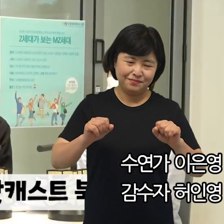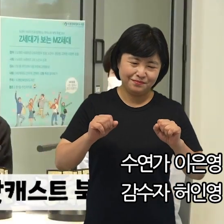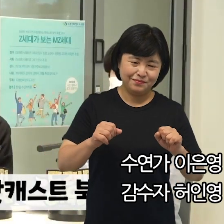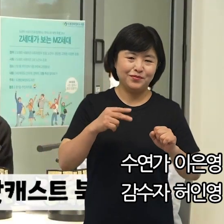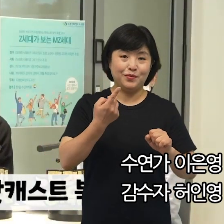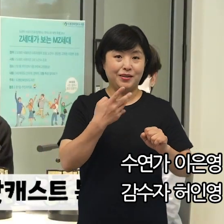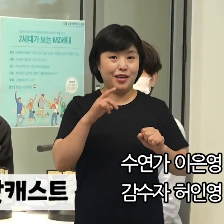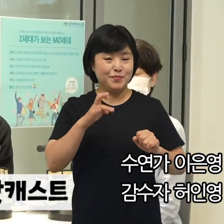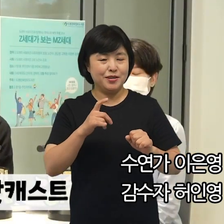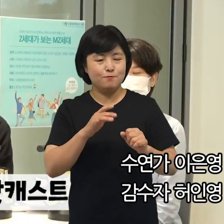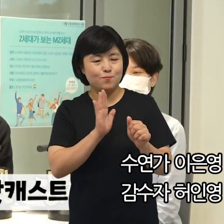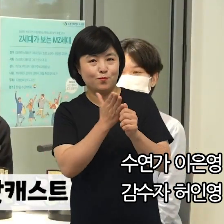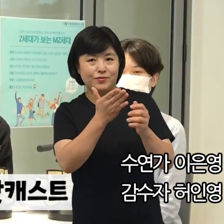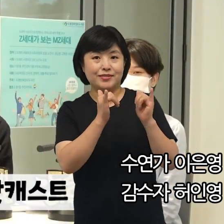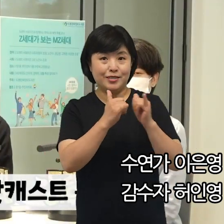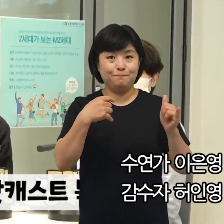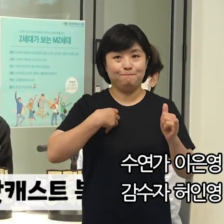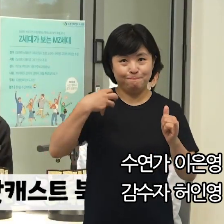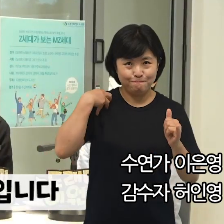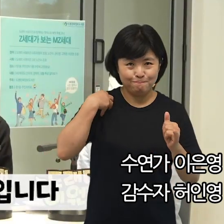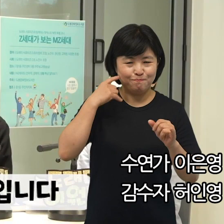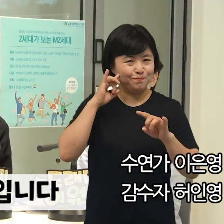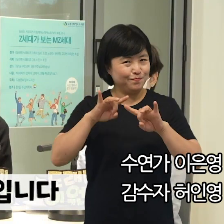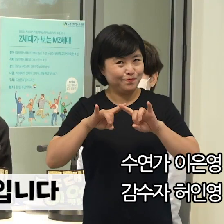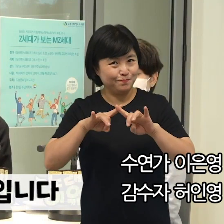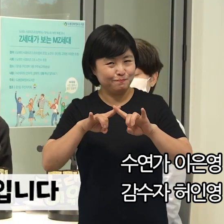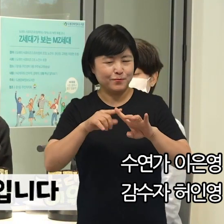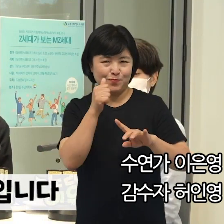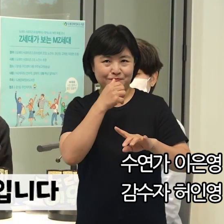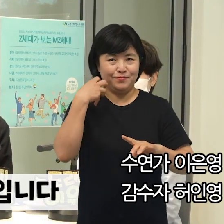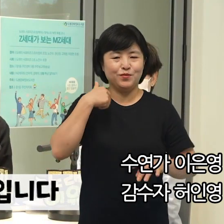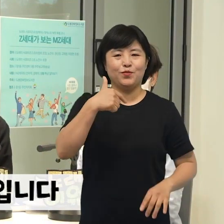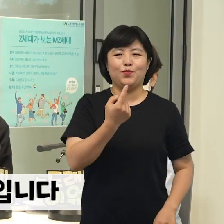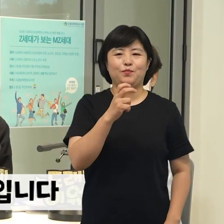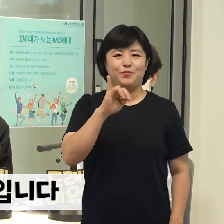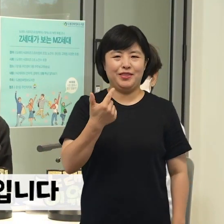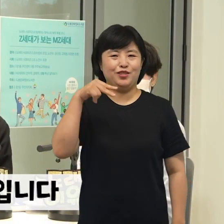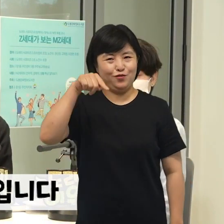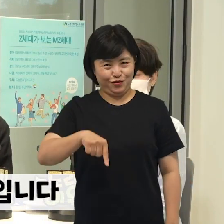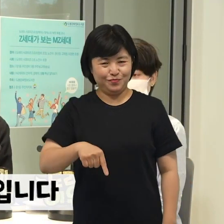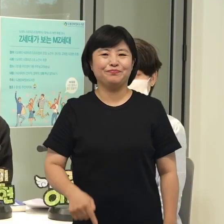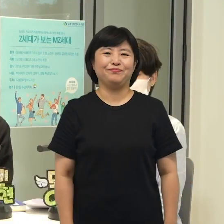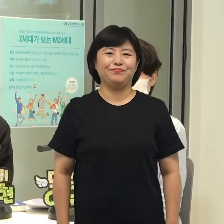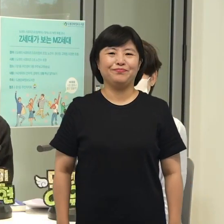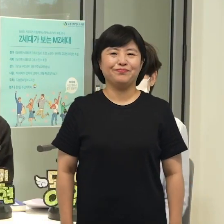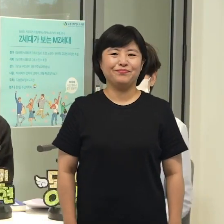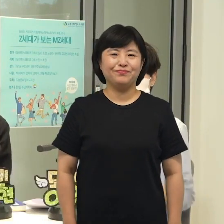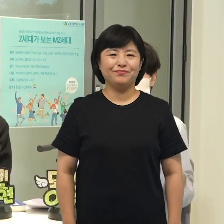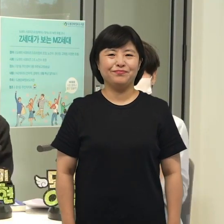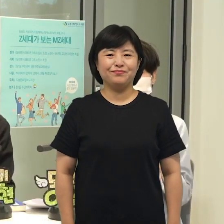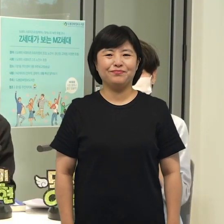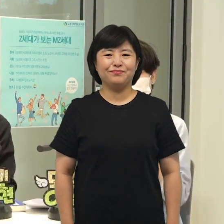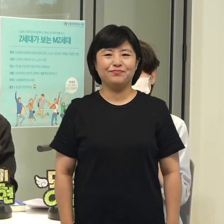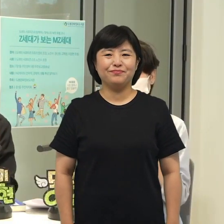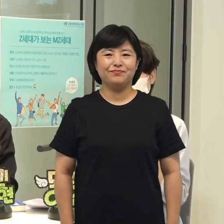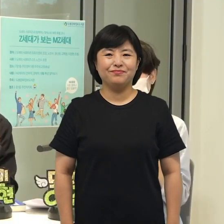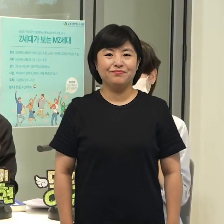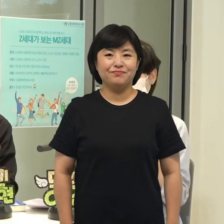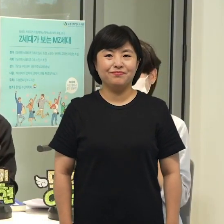안녕하세요. 도레미 서포터즈와 함께하는 팟캐스트 북팟 특별 코너에서 사회자를 맡은 노민수입니다.